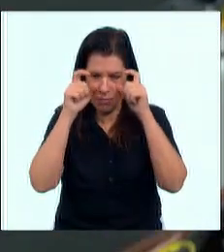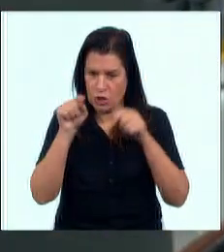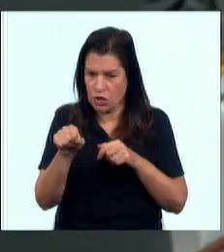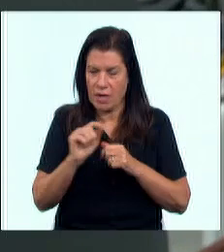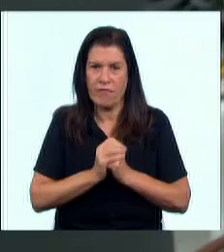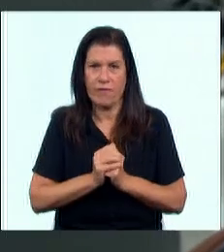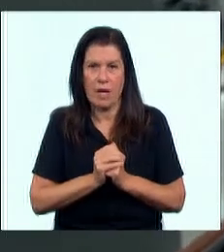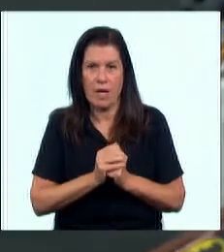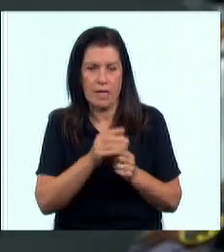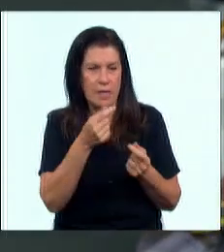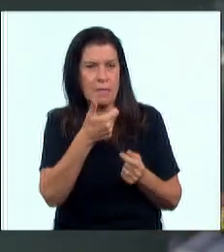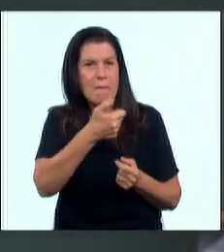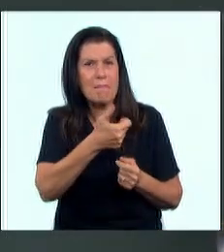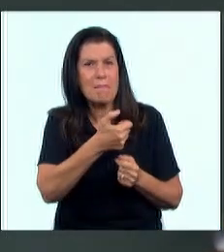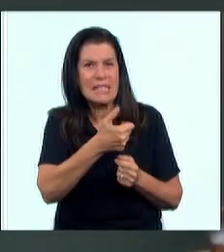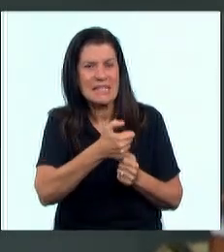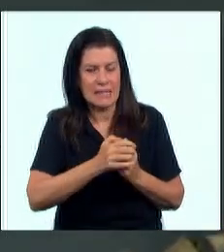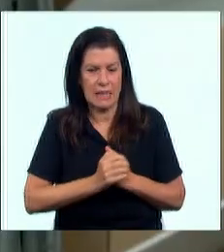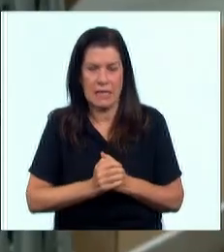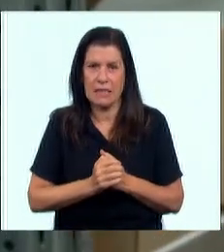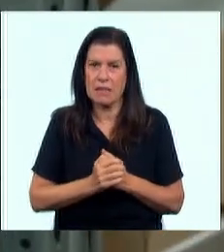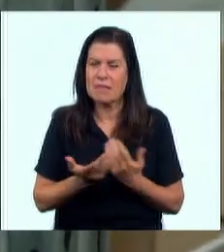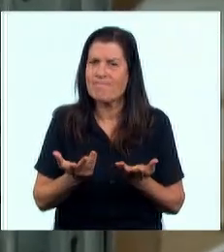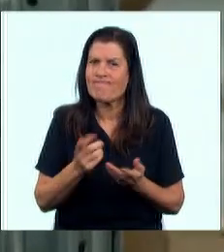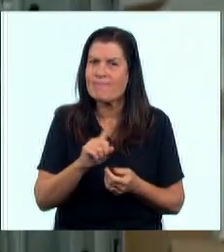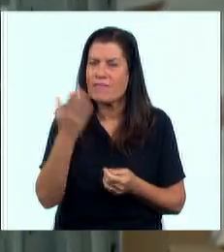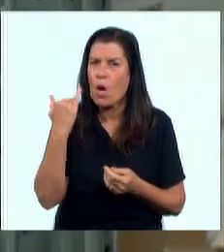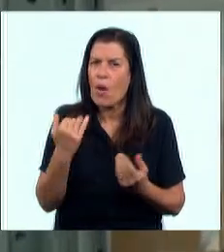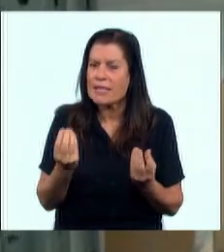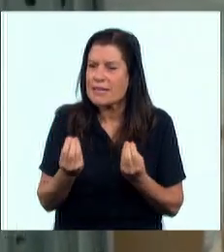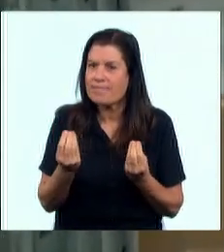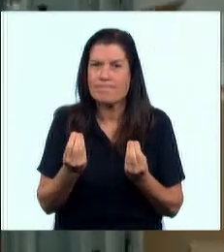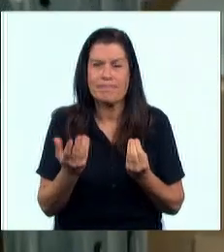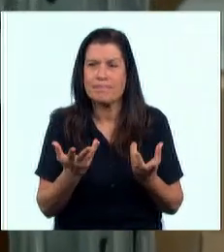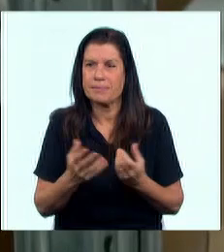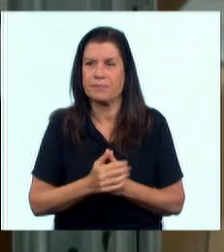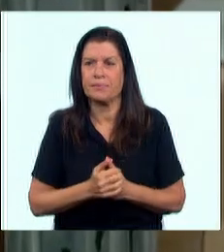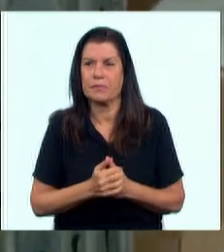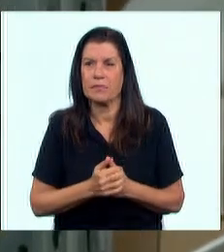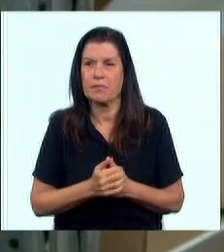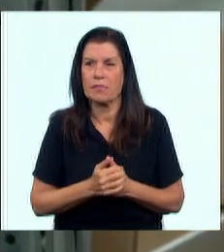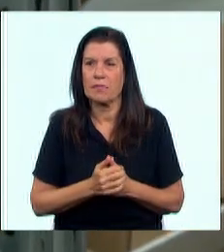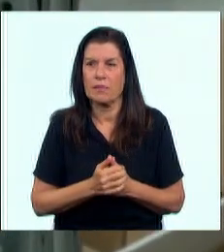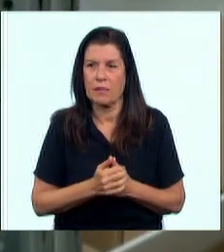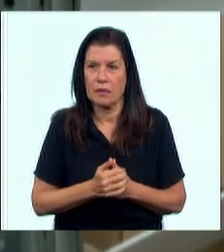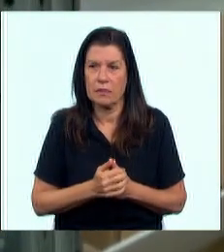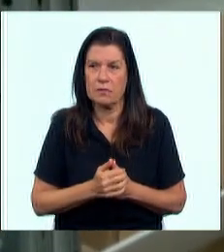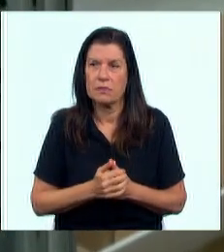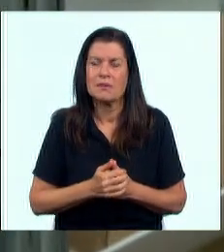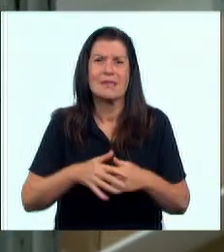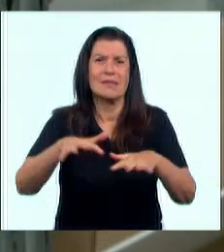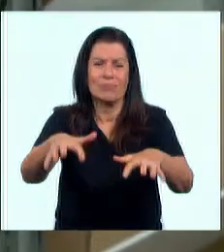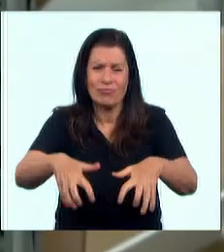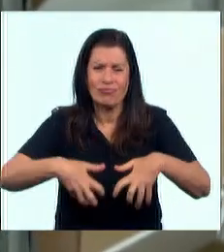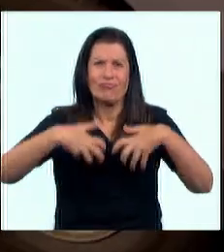המצית, אבל לא היה לנו שום פרט. גרפו לנו כוחות של הצבא והמשטרה, גרפו לנו ציוד